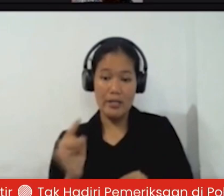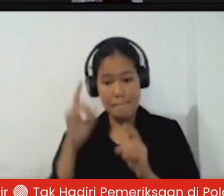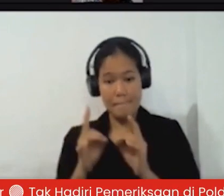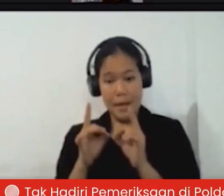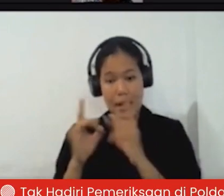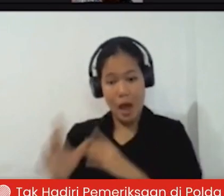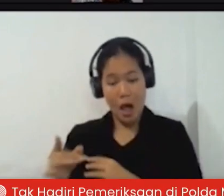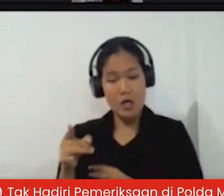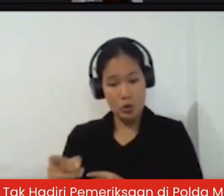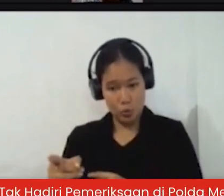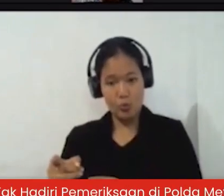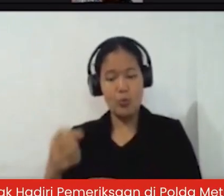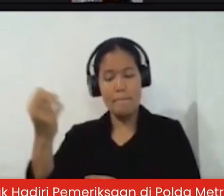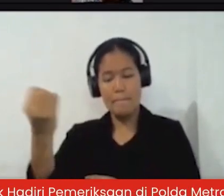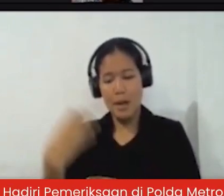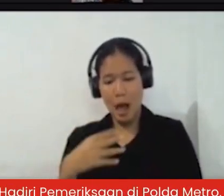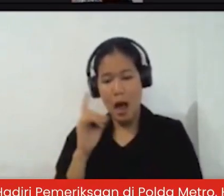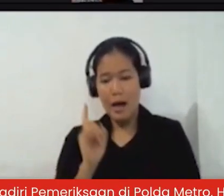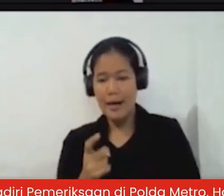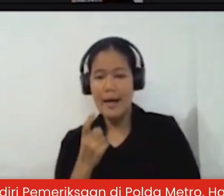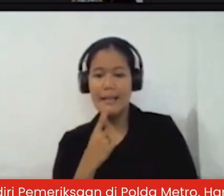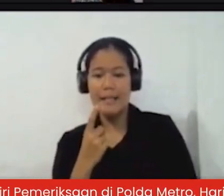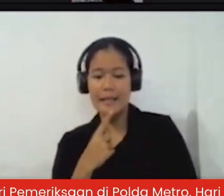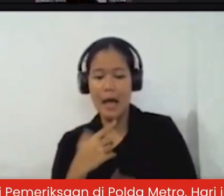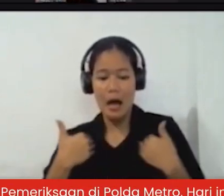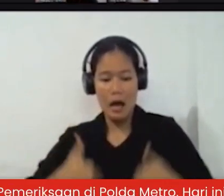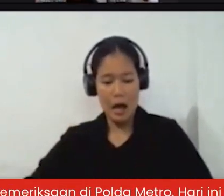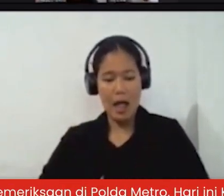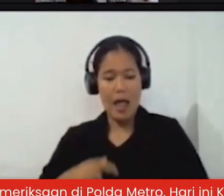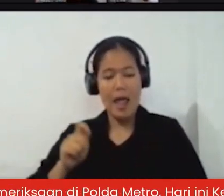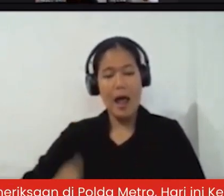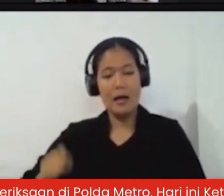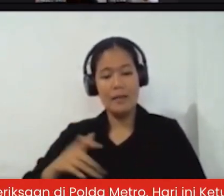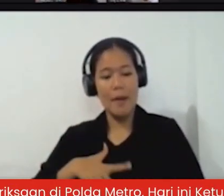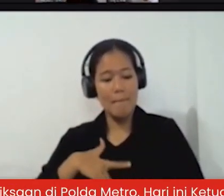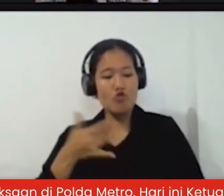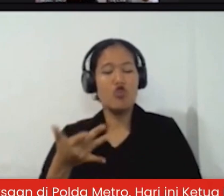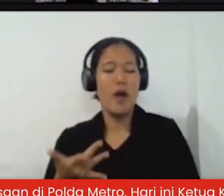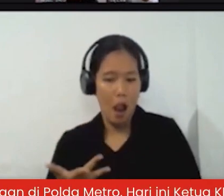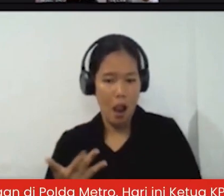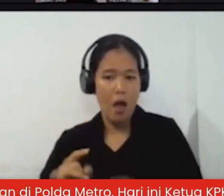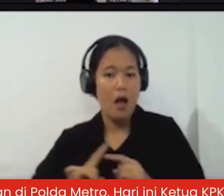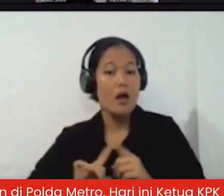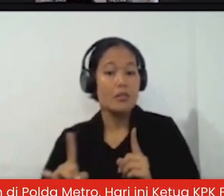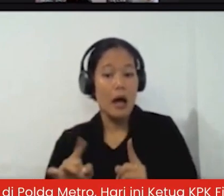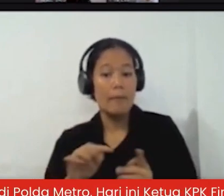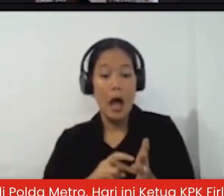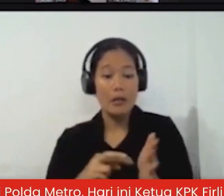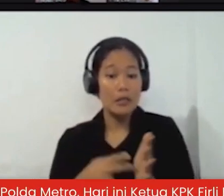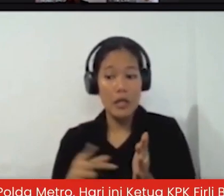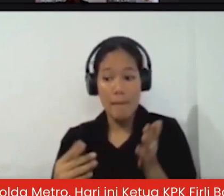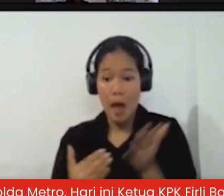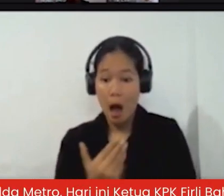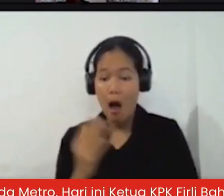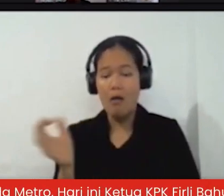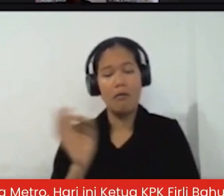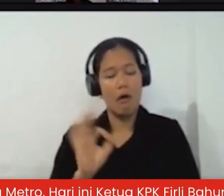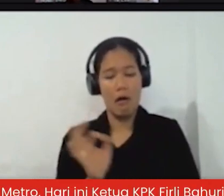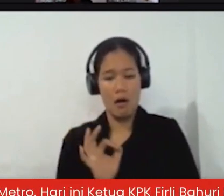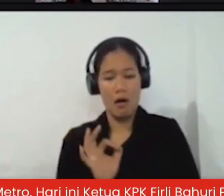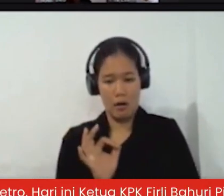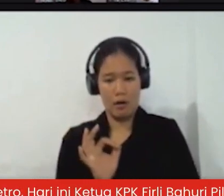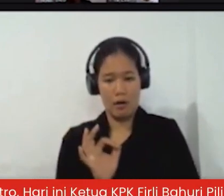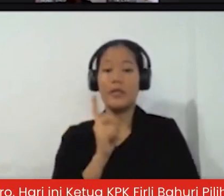mengungkapkan Sisi emosional seorang Hakim namun hal itu tidak dapat dikatakan sebagai pelanggaran kode etik sebab